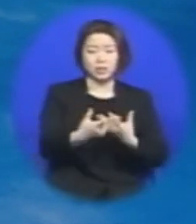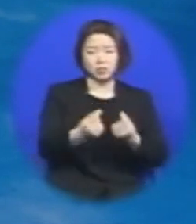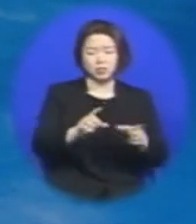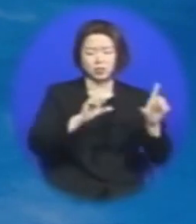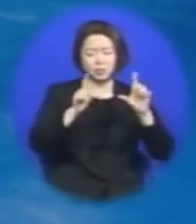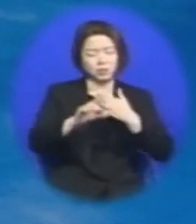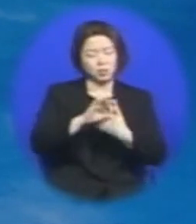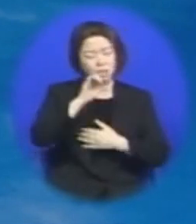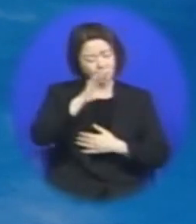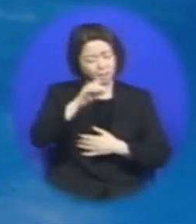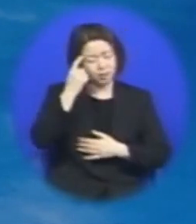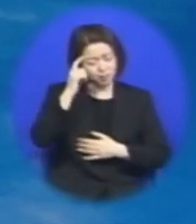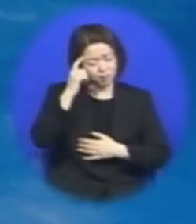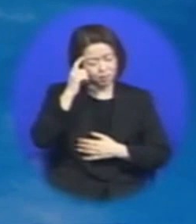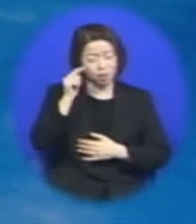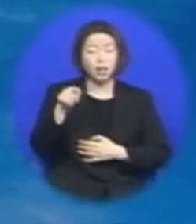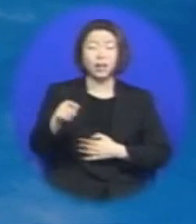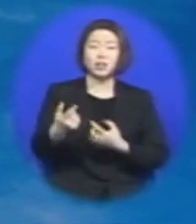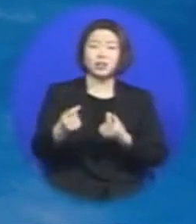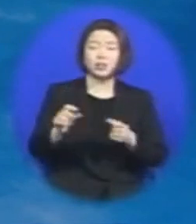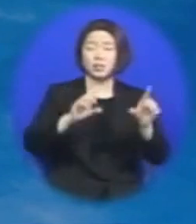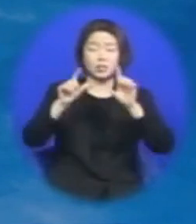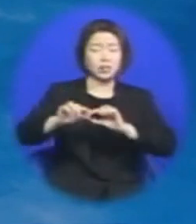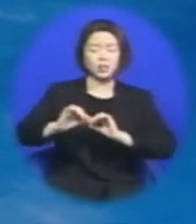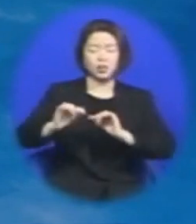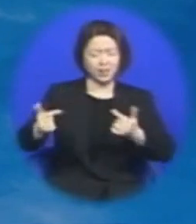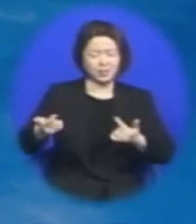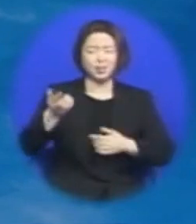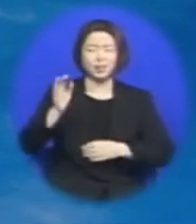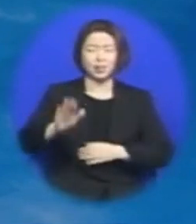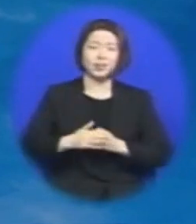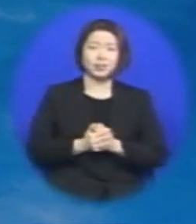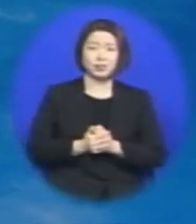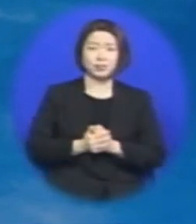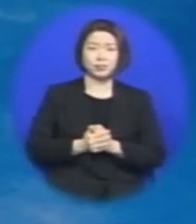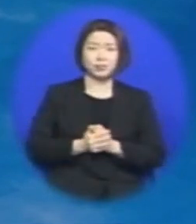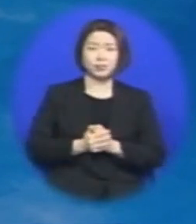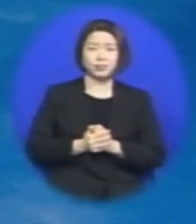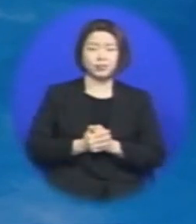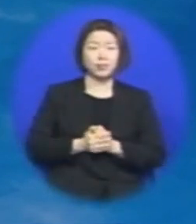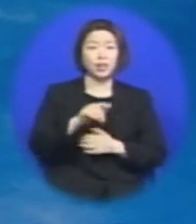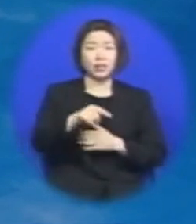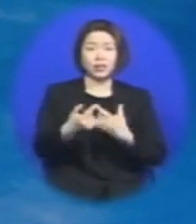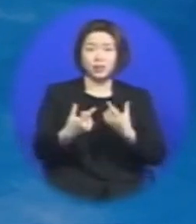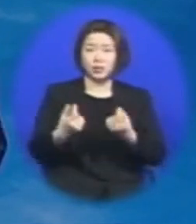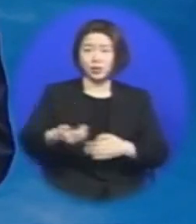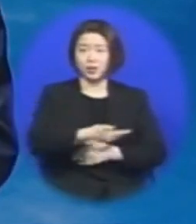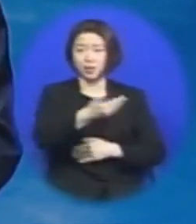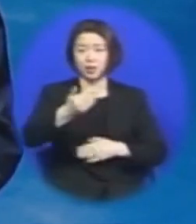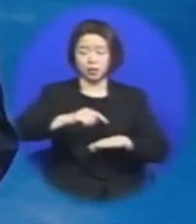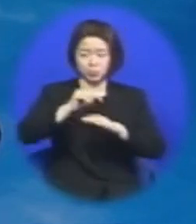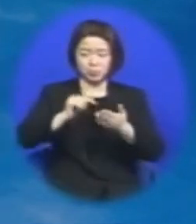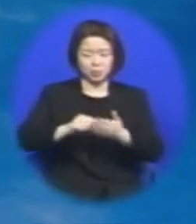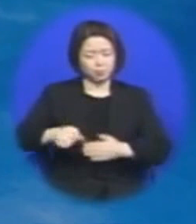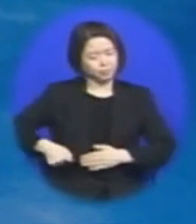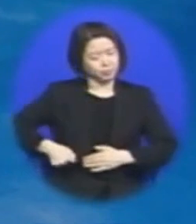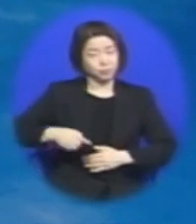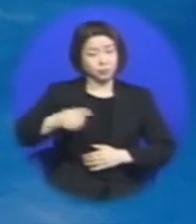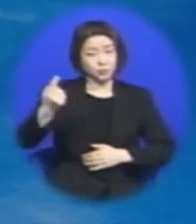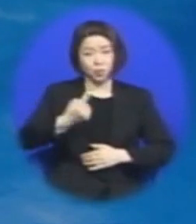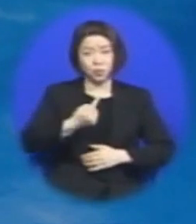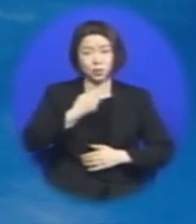안 되는데 아 이렇게 사는 거 아닌데 그렇게 여러분 마음에 찔림이 온